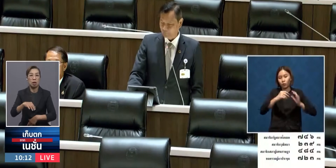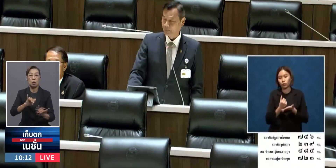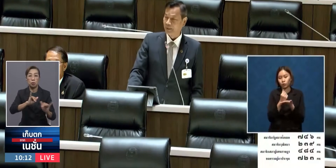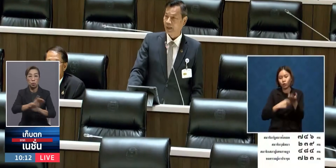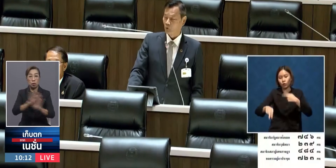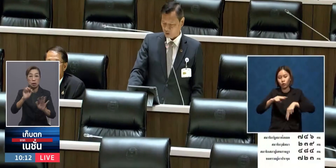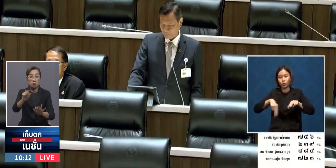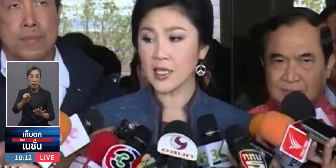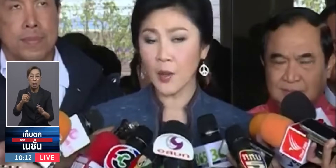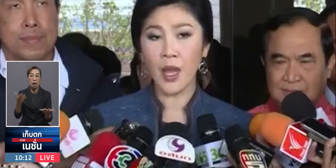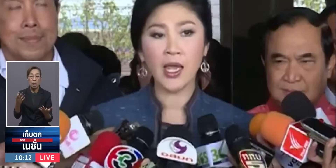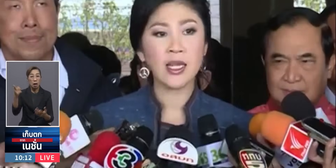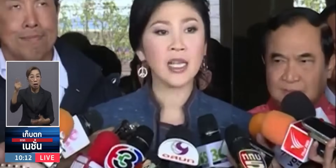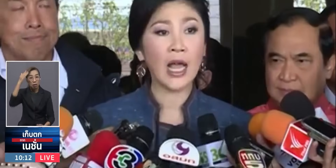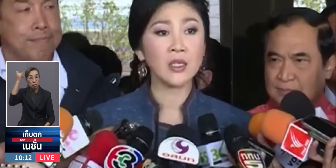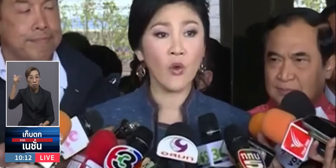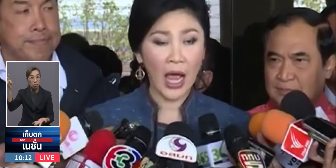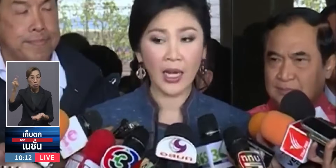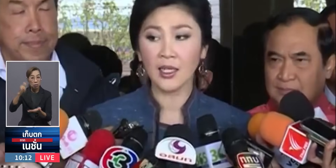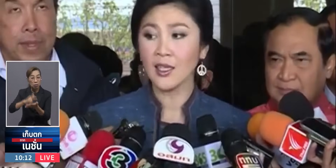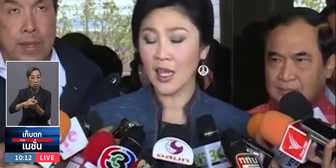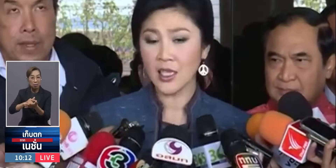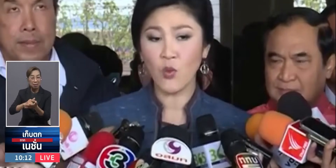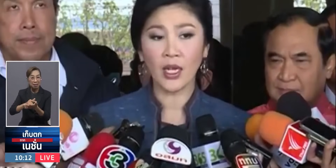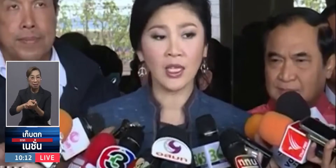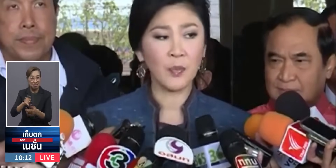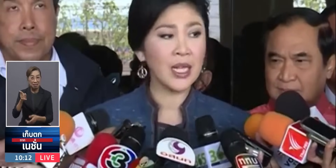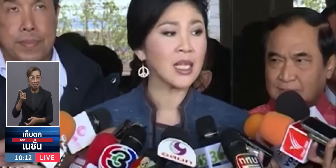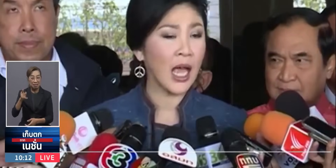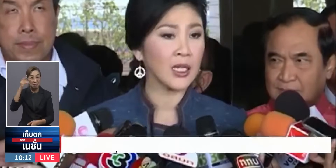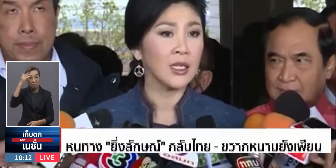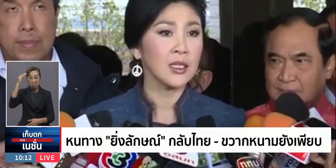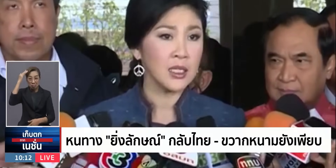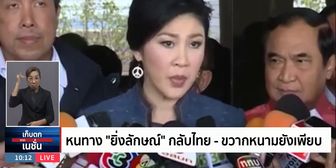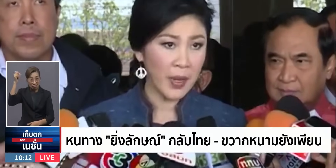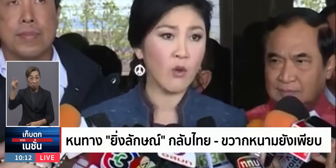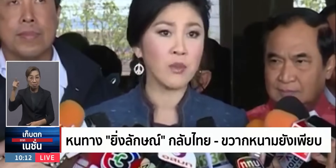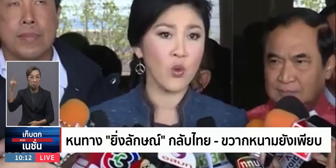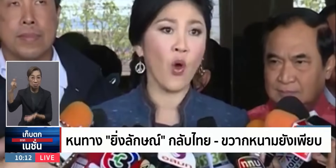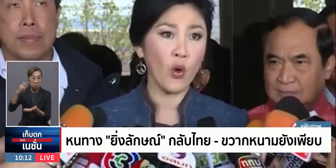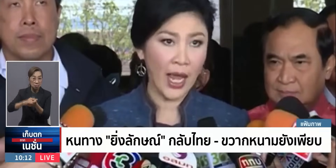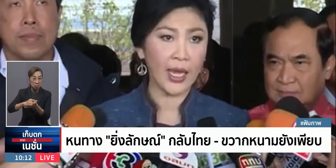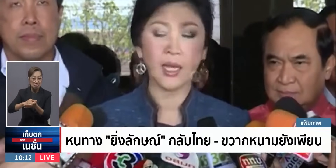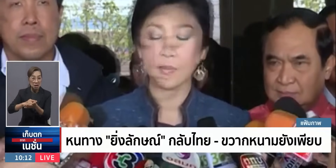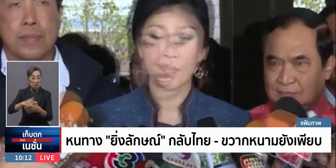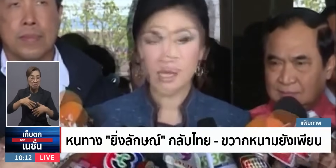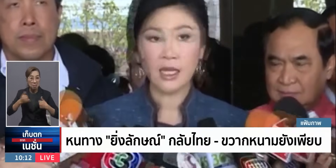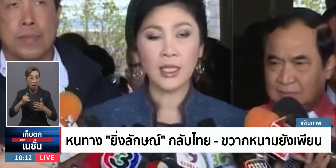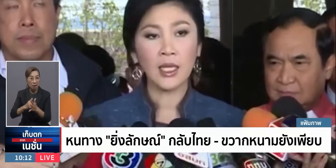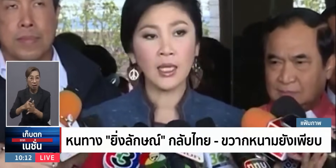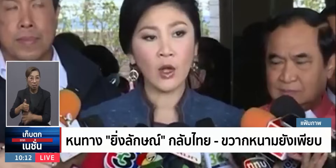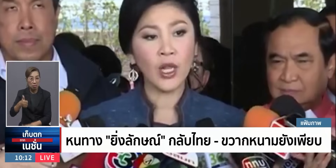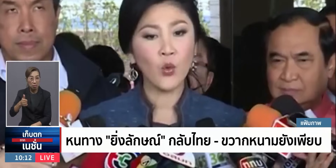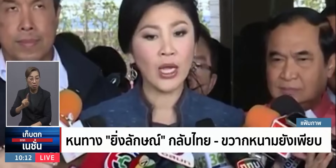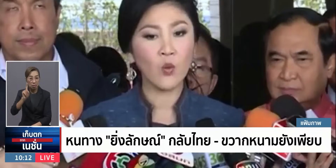คุณยิ่งลักษณ์จะเดินกลับประเทศไทยเดินก็ไม่ได้หรอกนะก็คือจะสามารถเดินทางกลับประเทศไทยอย่างสะดวกโยธินได้เลยมั้ย